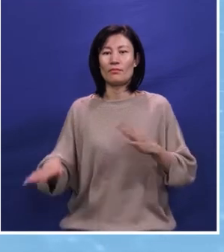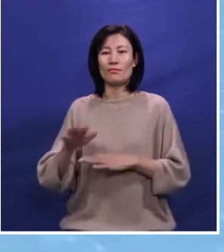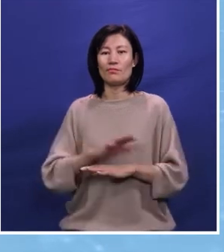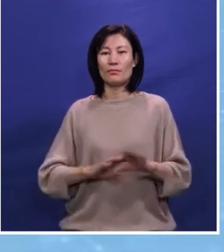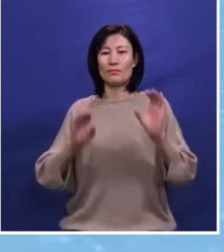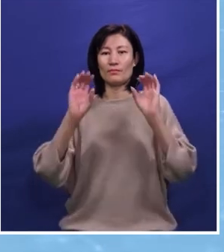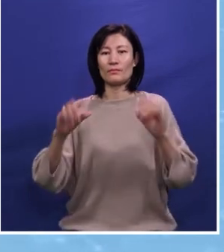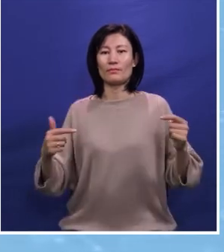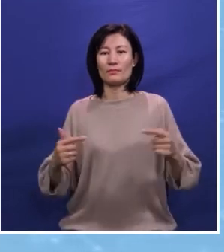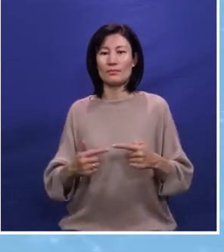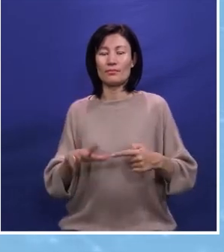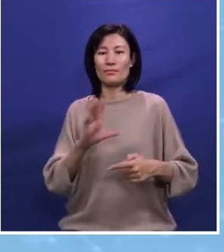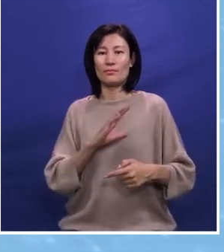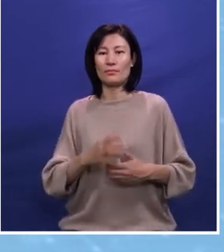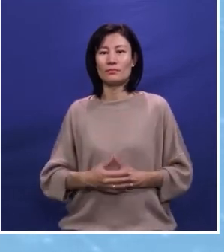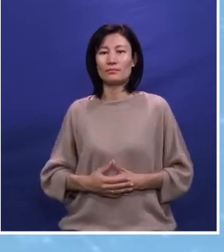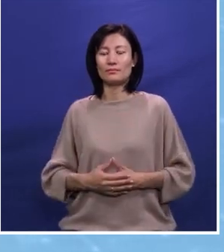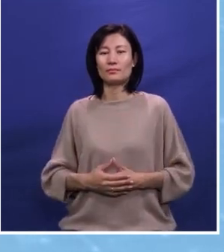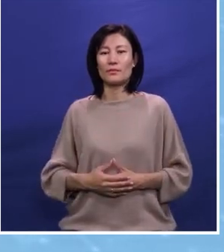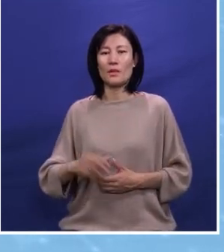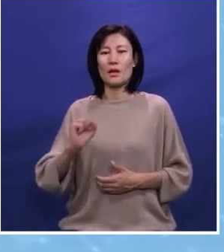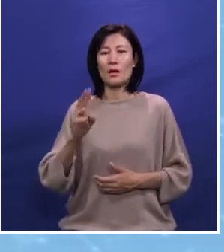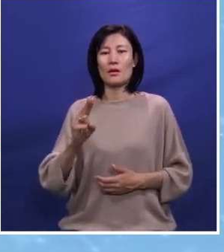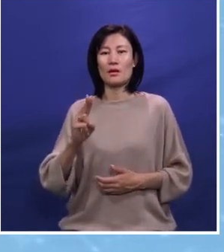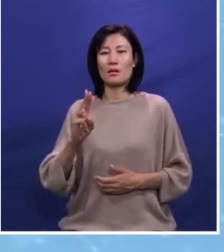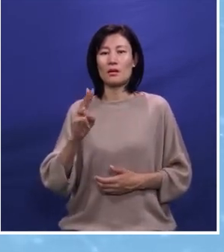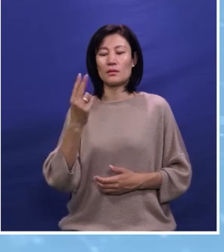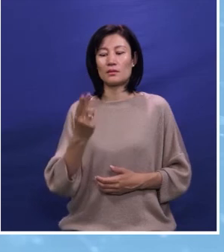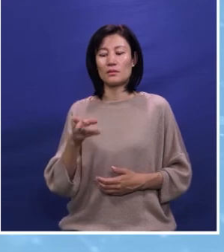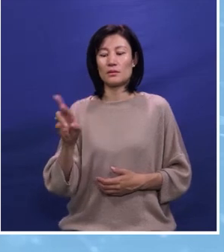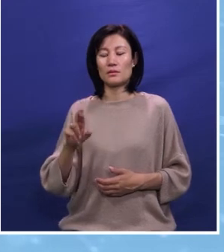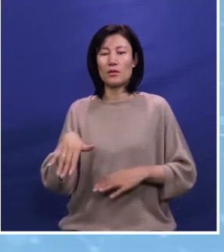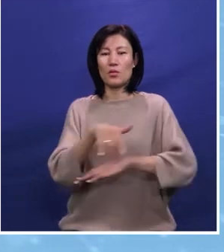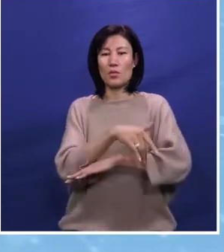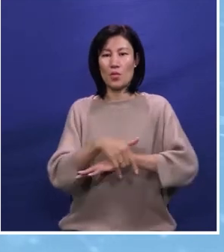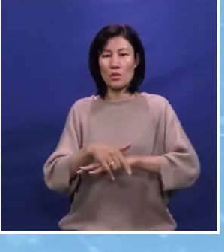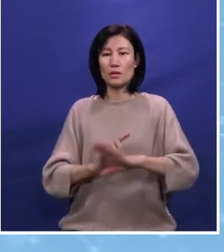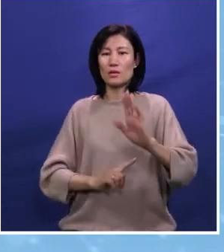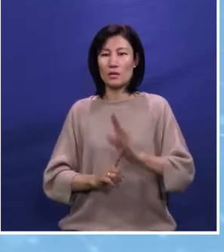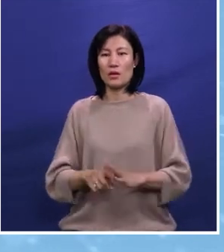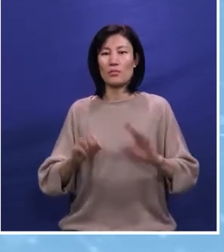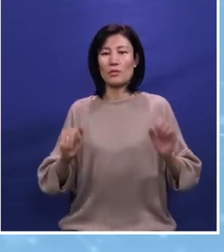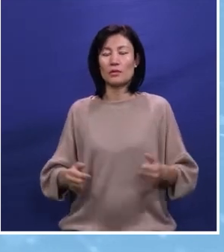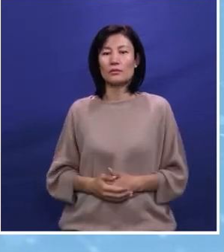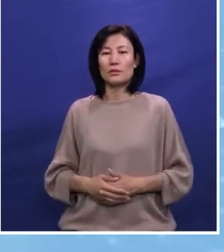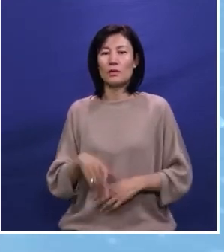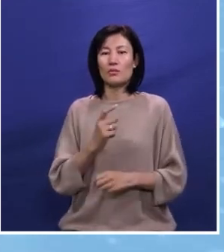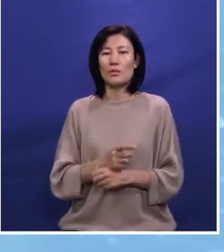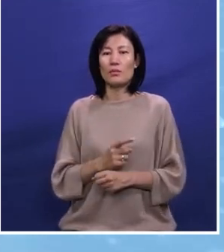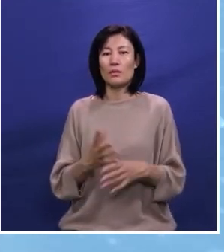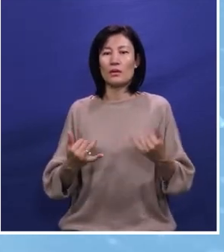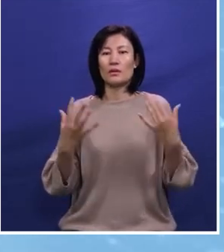заңмен пресекация етіледі. Наразылық акция өткізіп, көшеге шығып, үйтеміз, өте не то время. Ондай болмайды